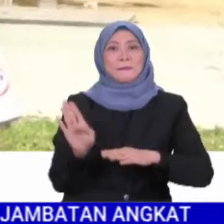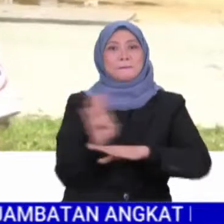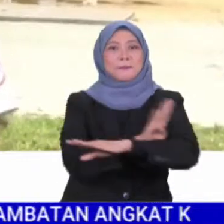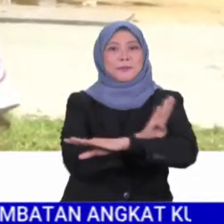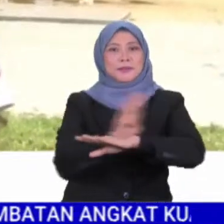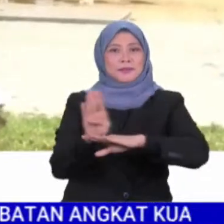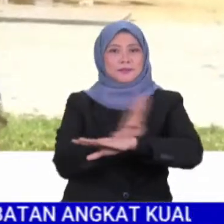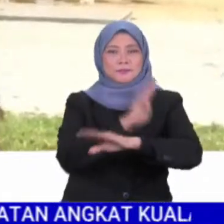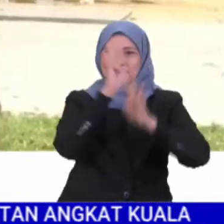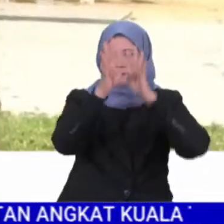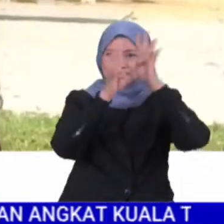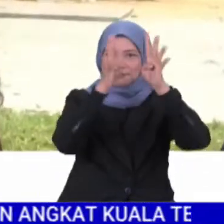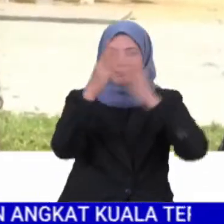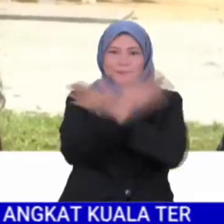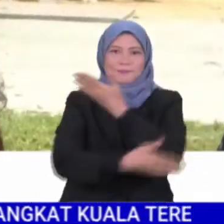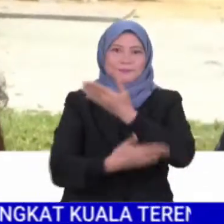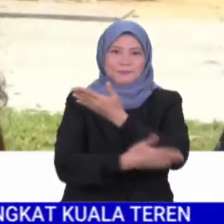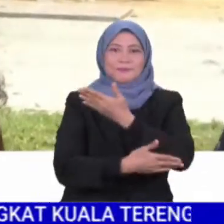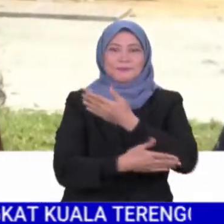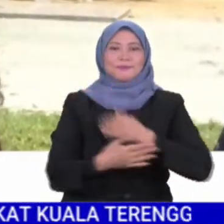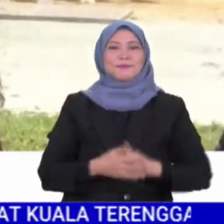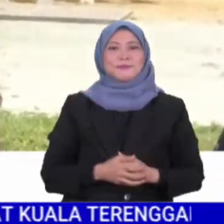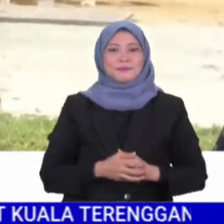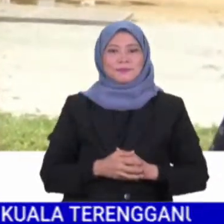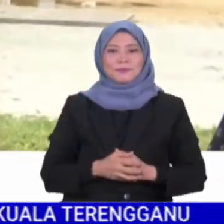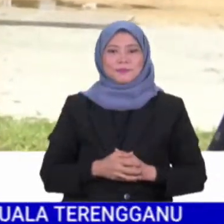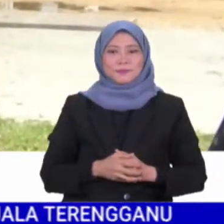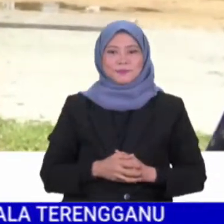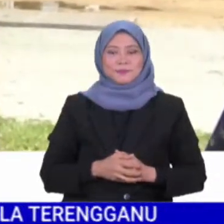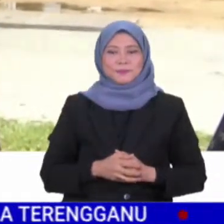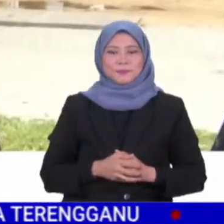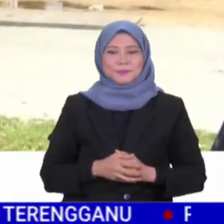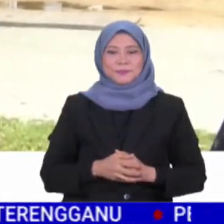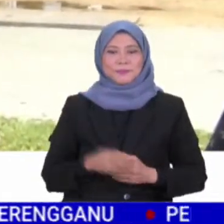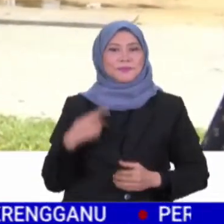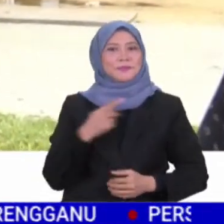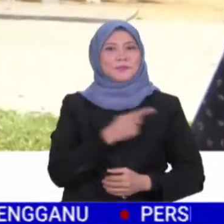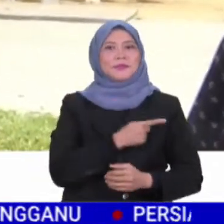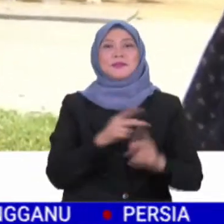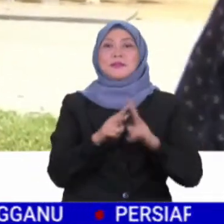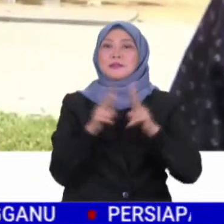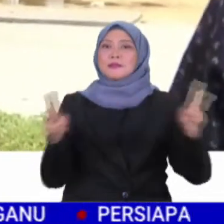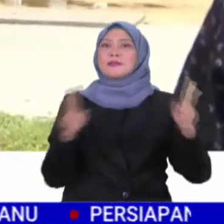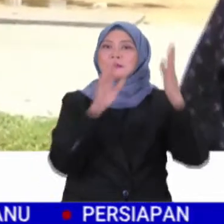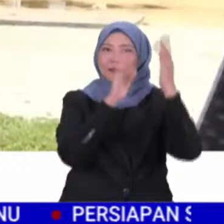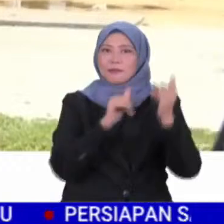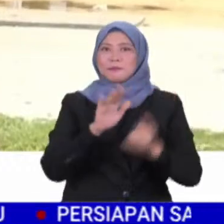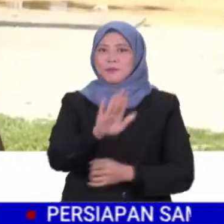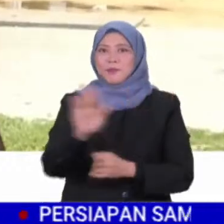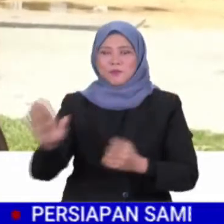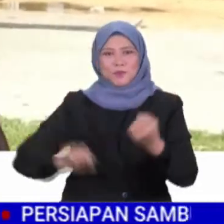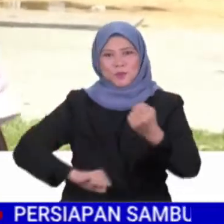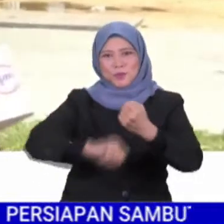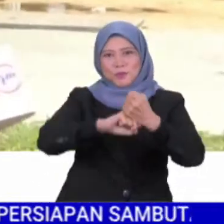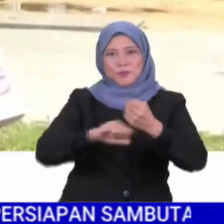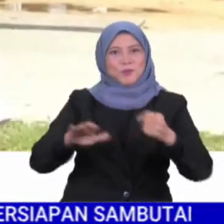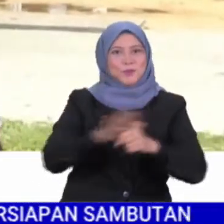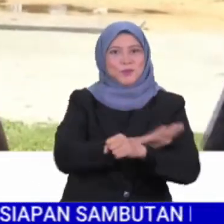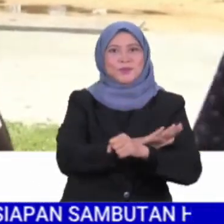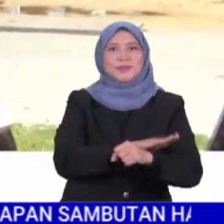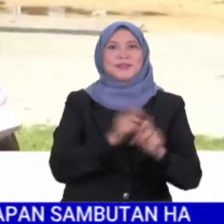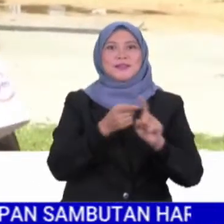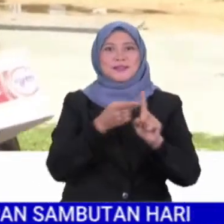usahawan kreatif industri negara. Jadi kami sangat berharaplah agar sokongan yang padu